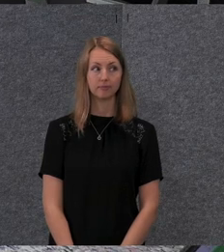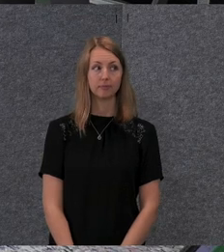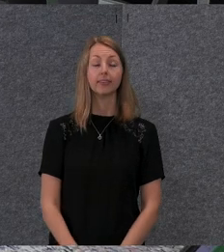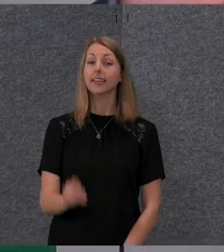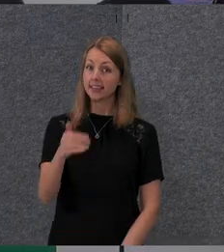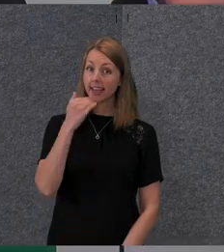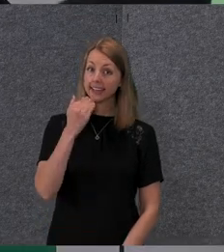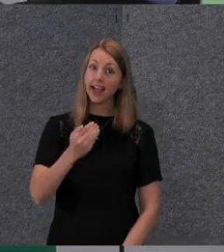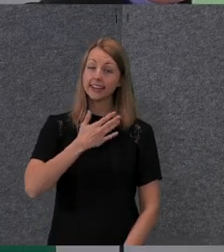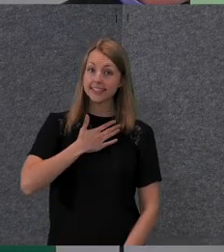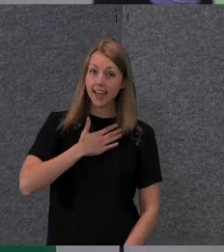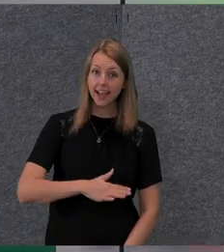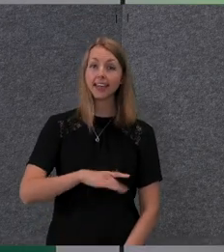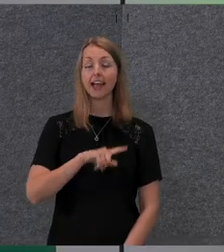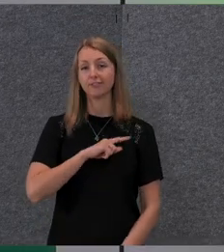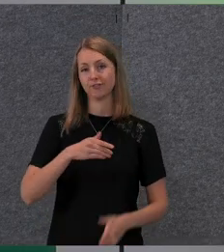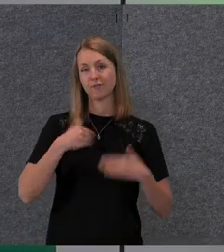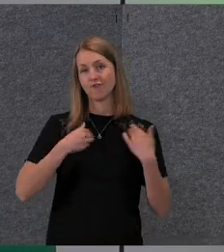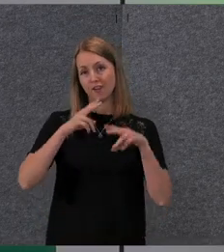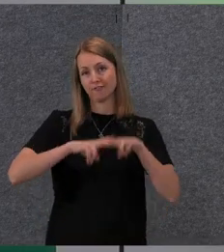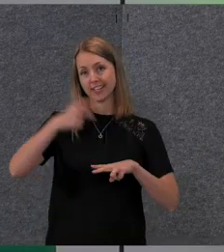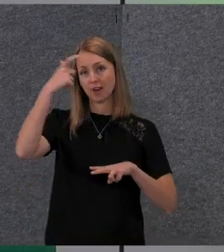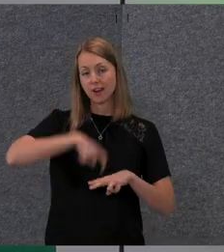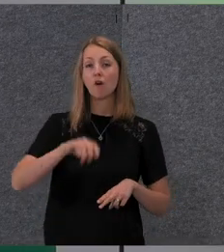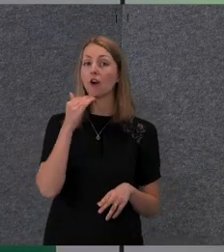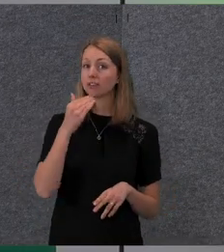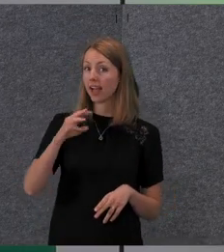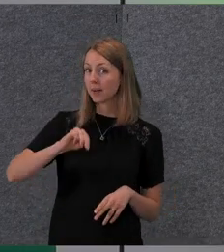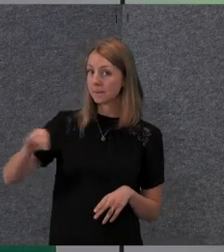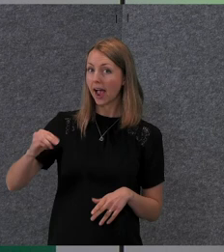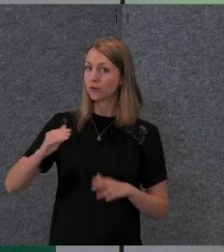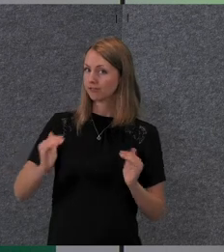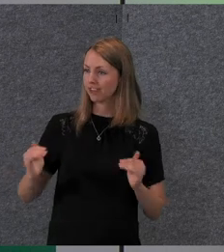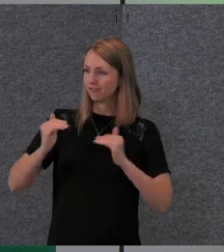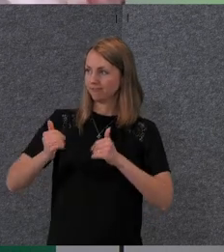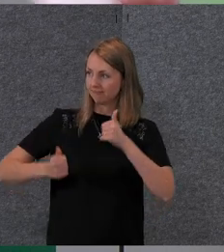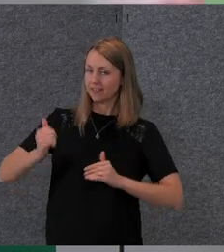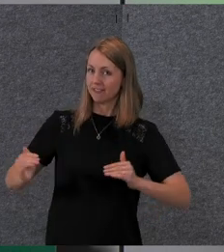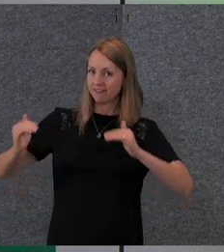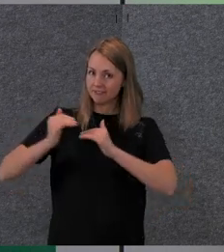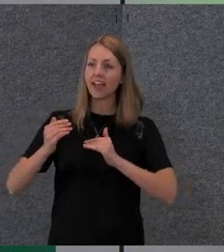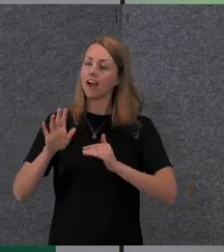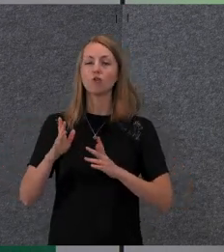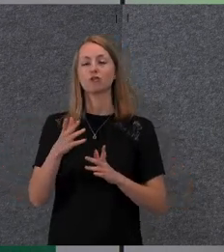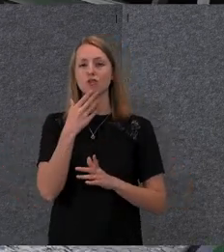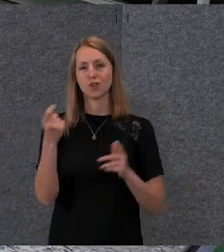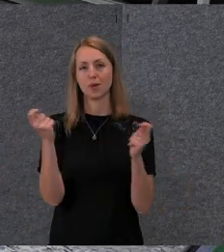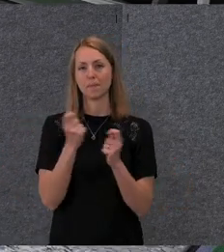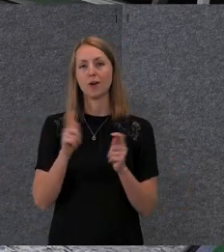Ja, danke, sehr gerne. Ich freue mich über das Vertrauen. Ich bedanke mich bei Markus für den fairen Wettbewerb und wünsche euch eine schöne Pause und einen spannenden Wahlkampf